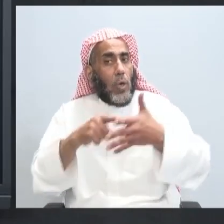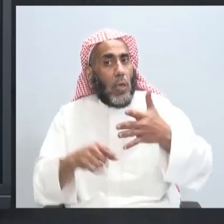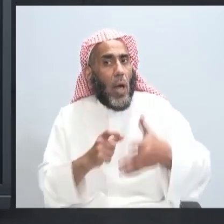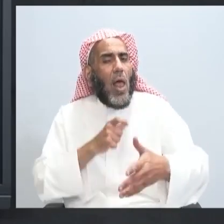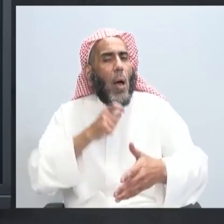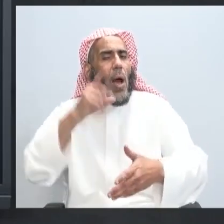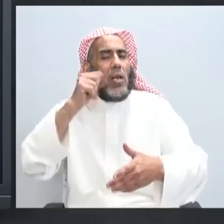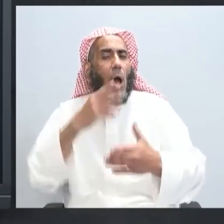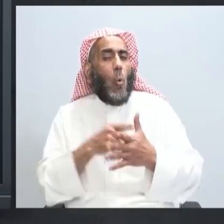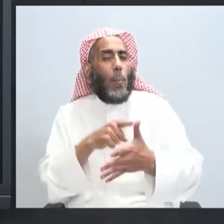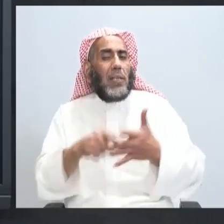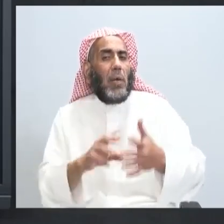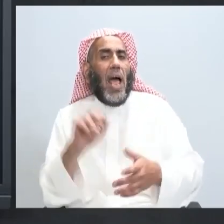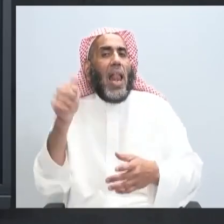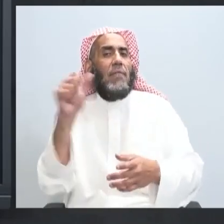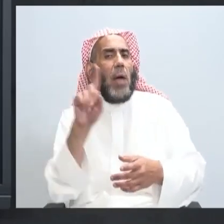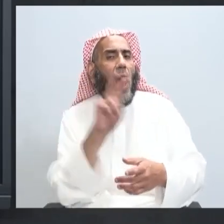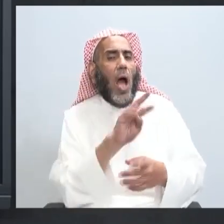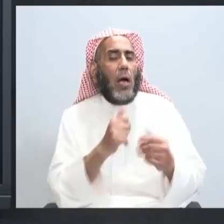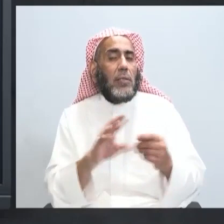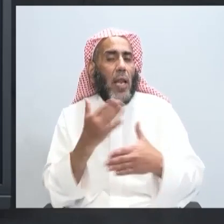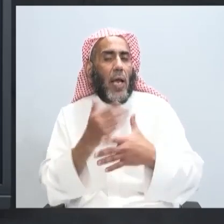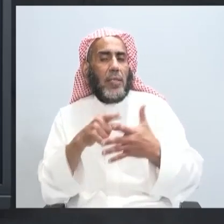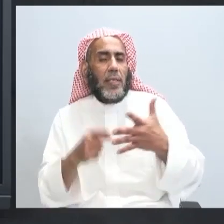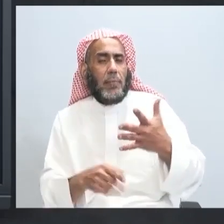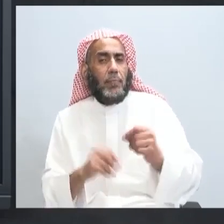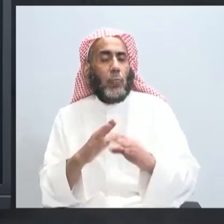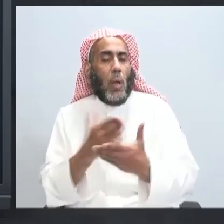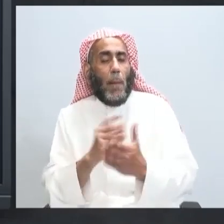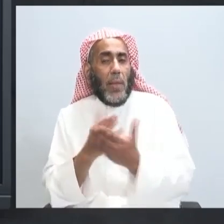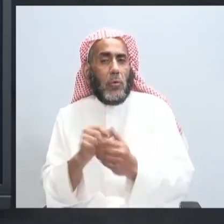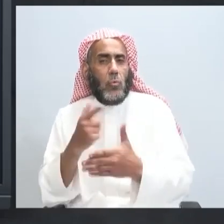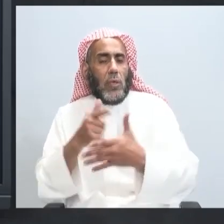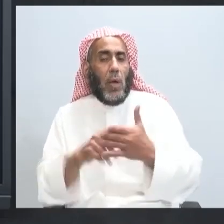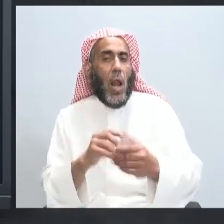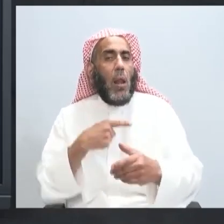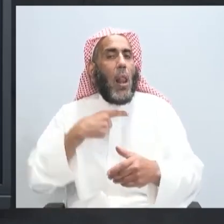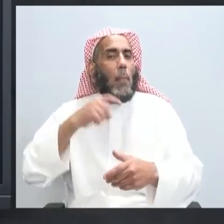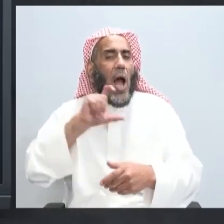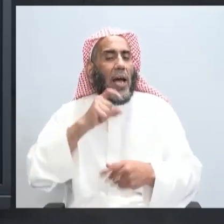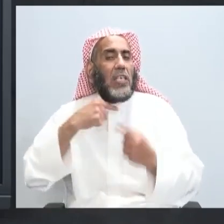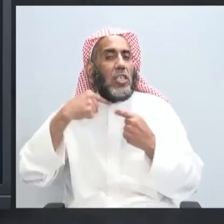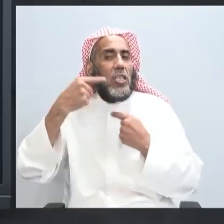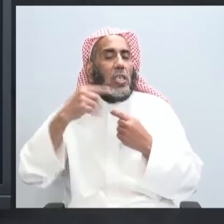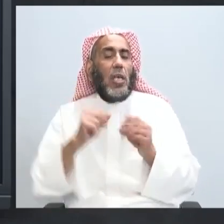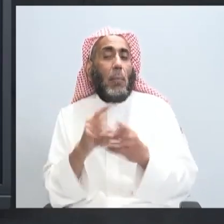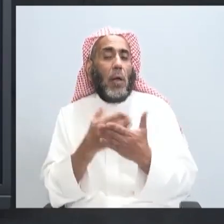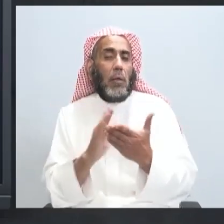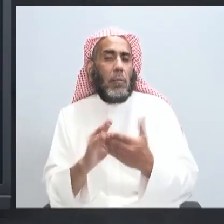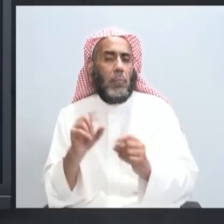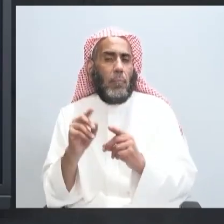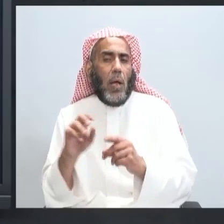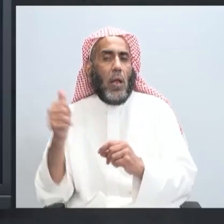المخارج الحروف ام هو مرتب على الالف بائي وعرفنا طريقه الترتيب هناك بعض المعاجم ترتب على المخرج مخرج الحرف وبعض المعاجم ترتب